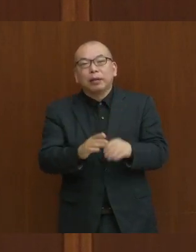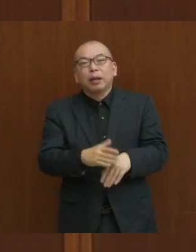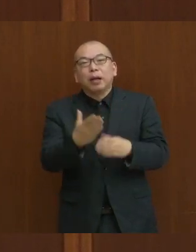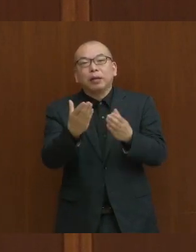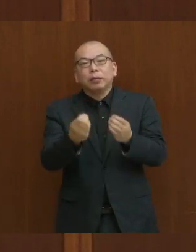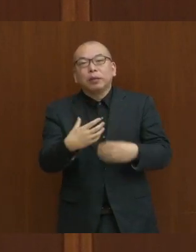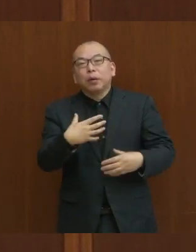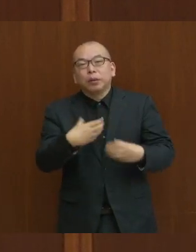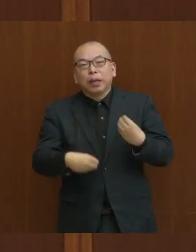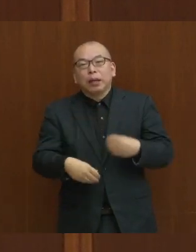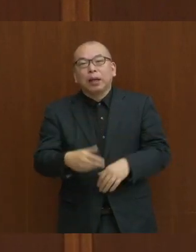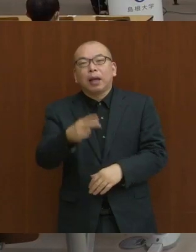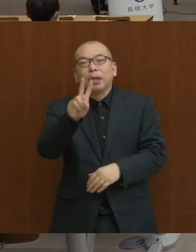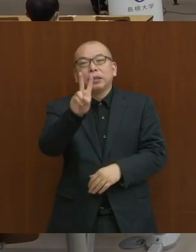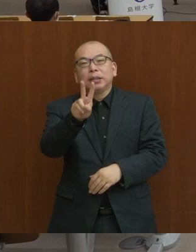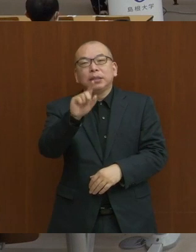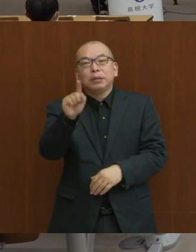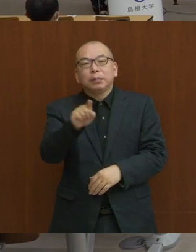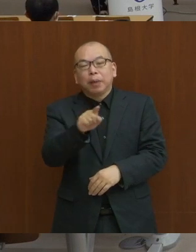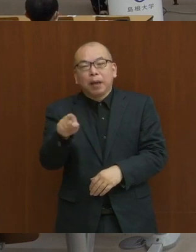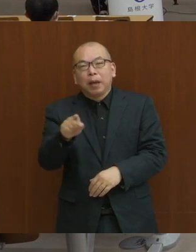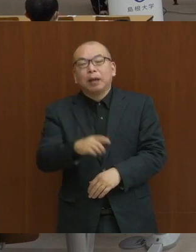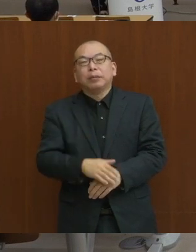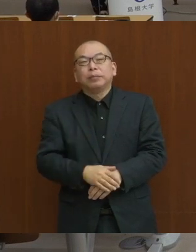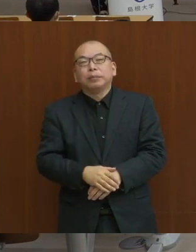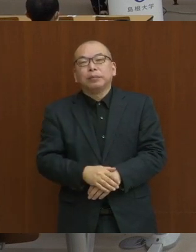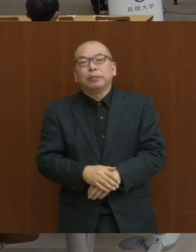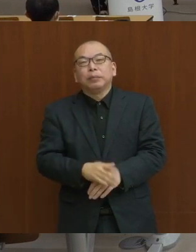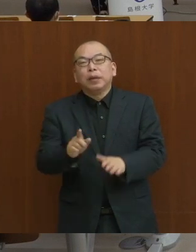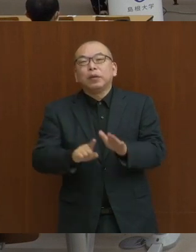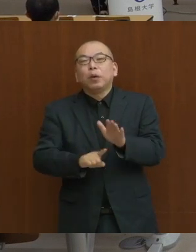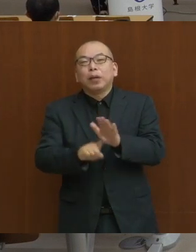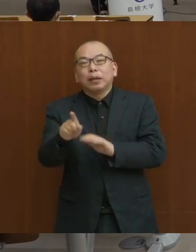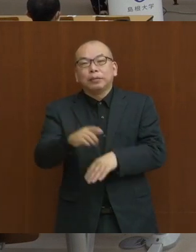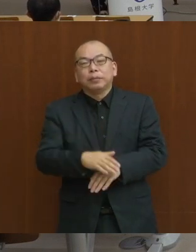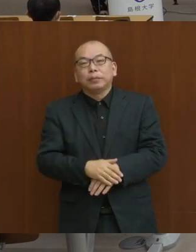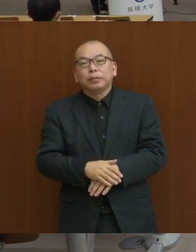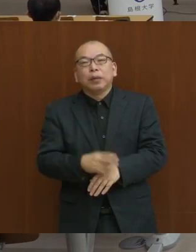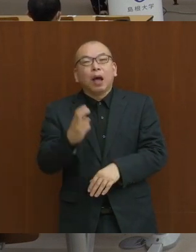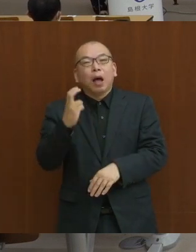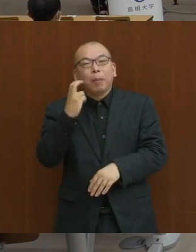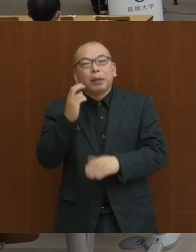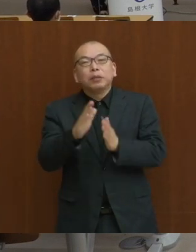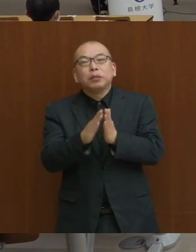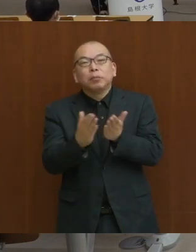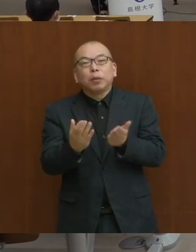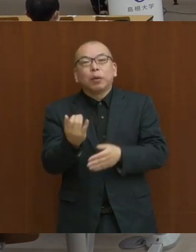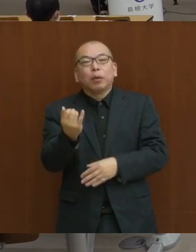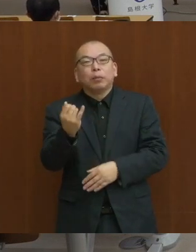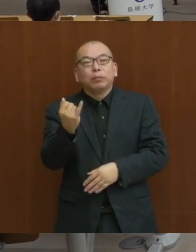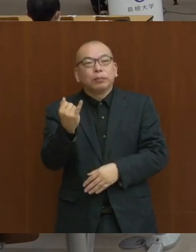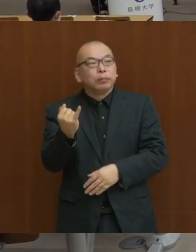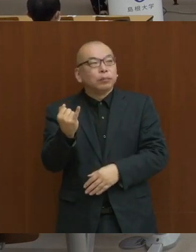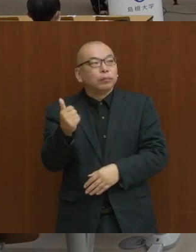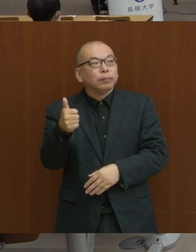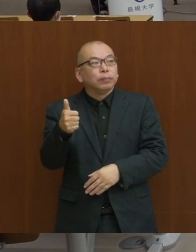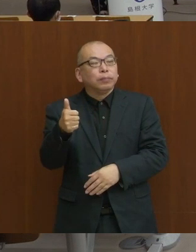了生2名、総代松本裕樹。